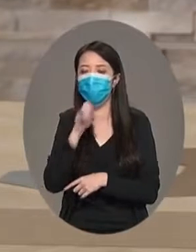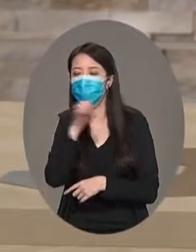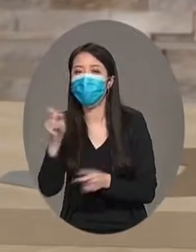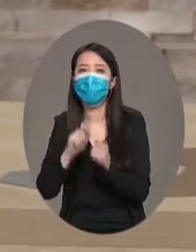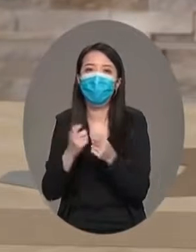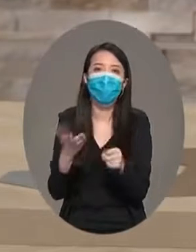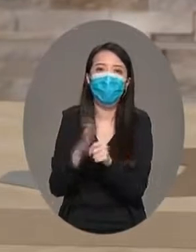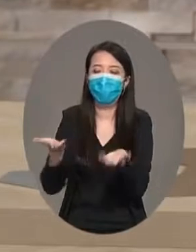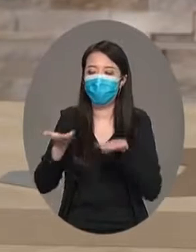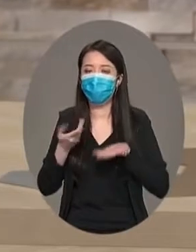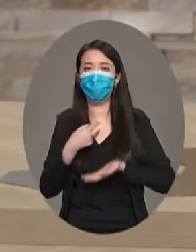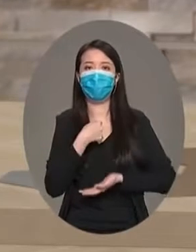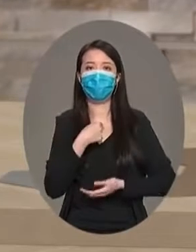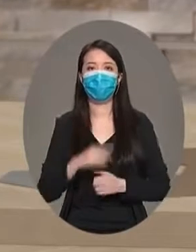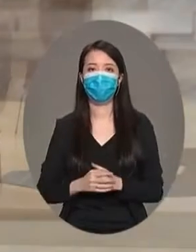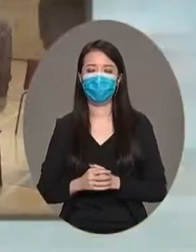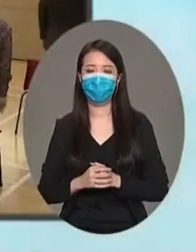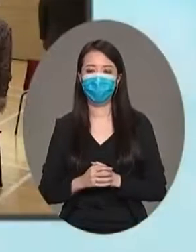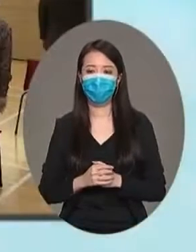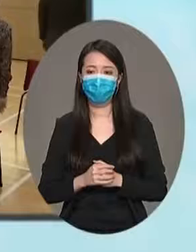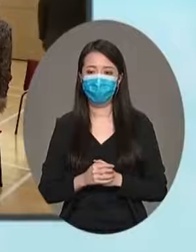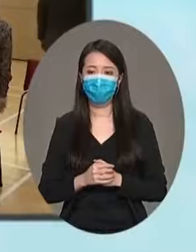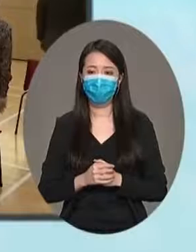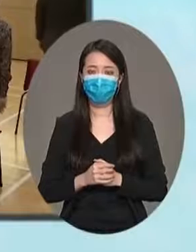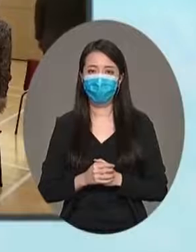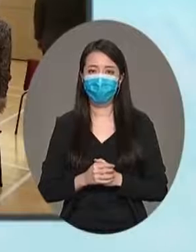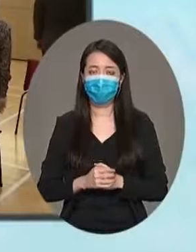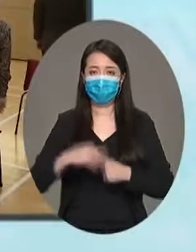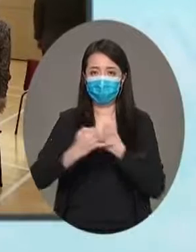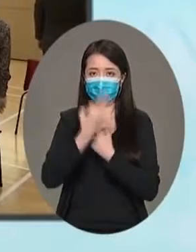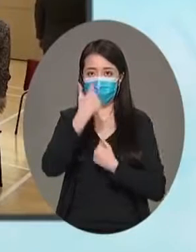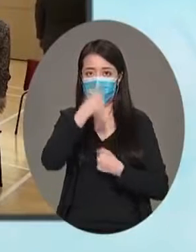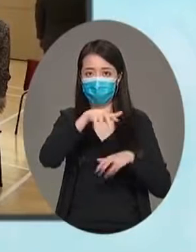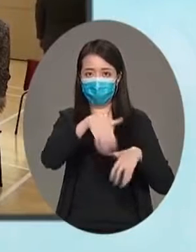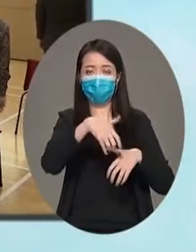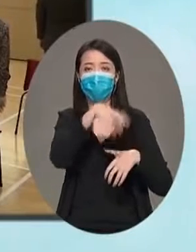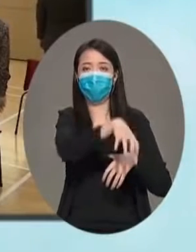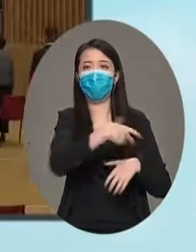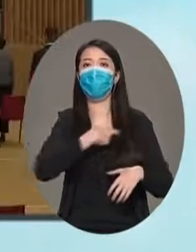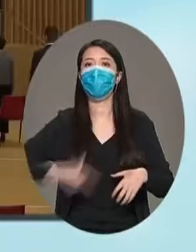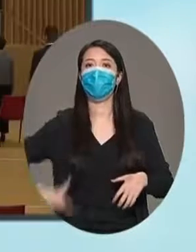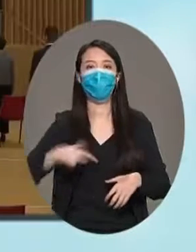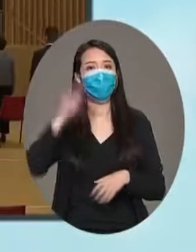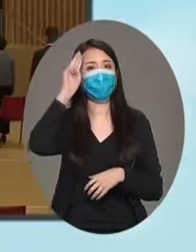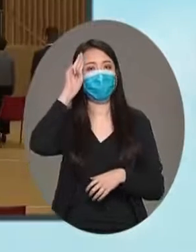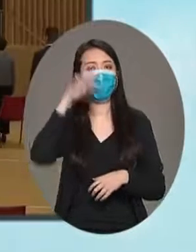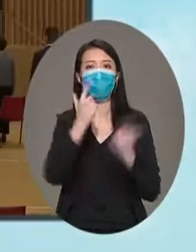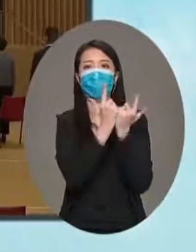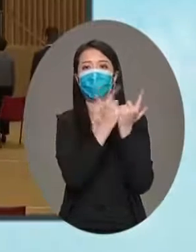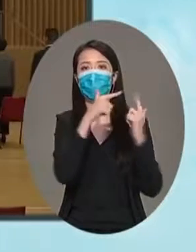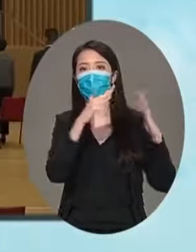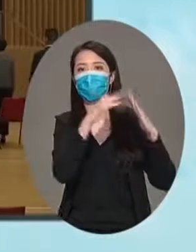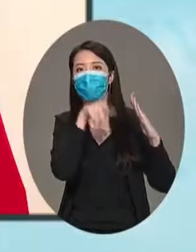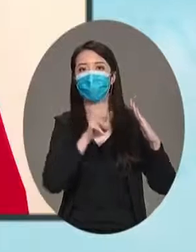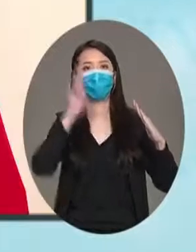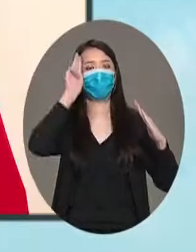向他們要求提供額外資料。 第三場新界區區議員的宣誓儀式在北角社區會